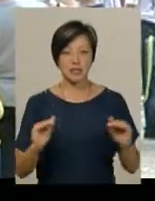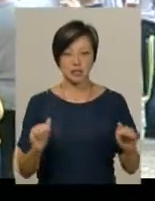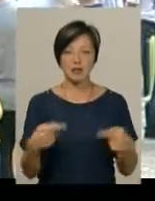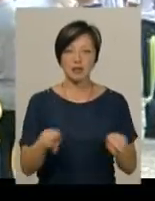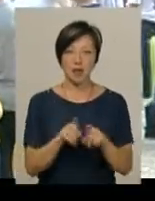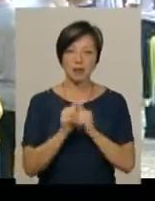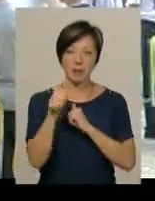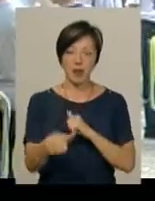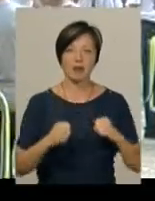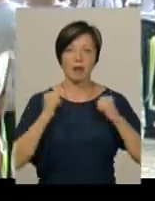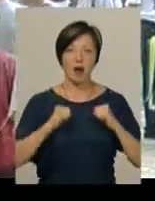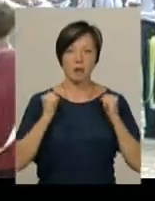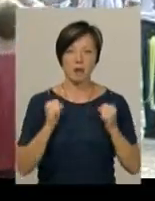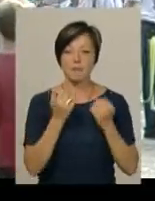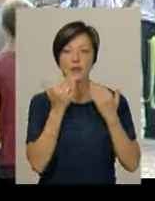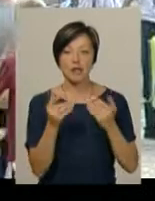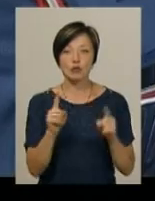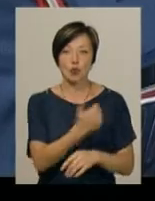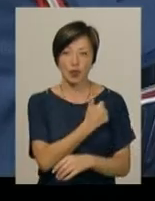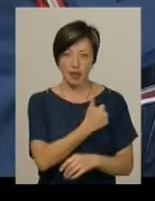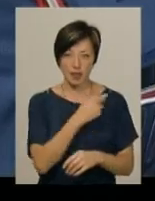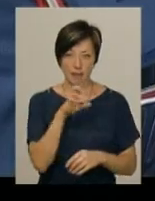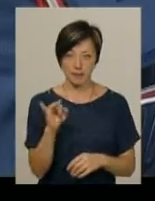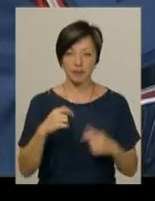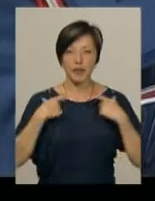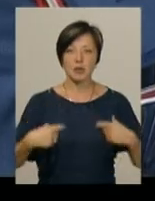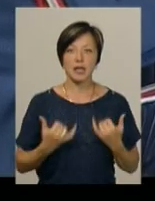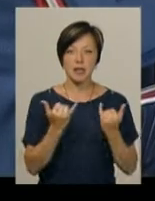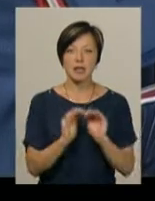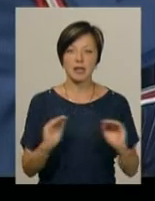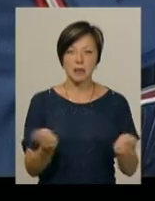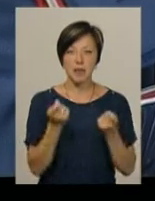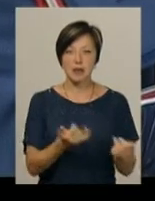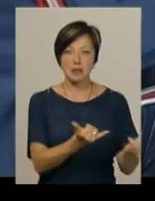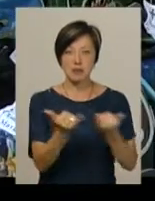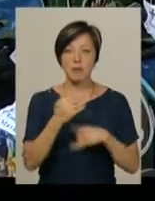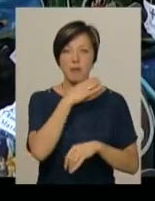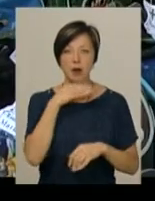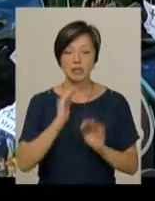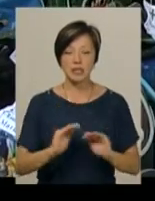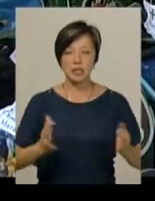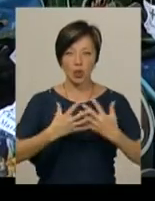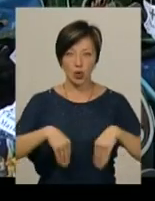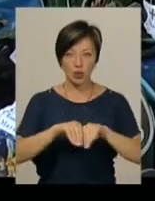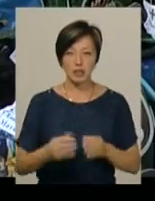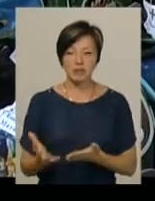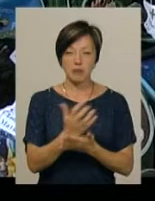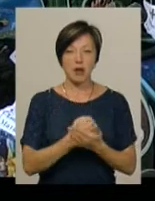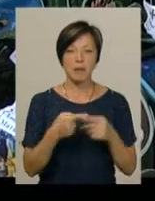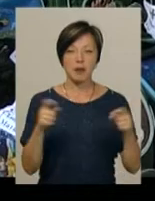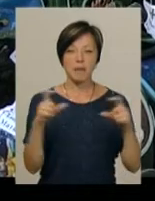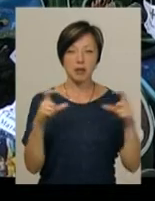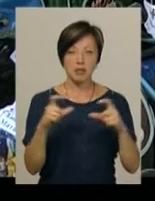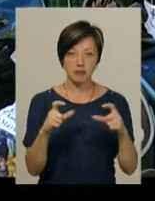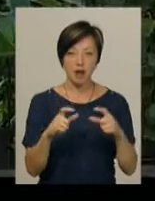так намагаємося питати, що би вони хотіли. Рюкзаки для дітей з малозабезпечених та багатодітних родин збирала мережа